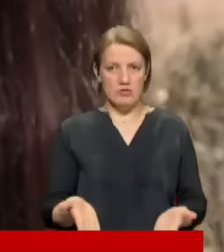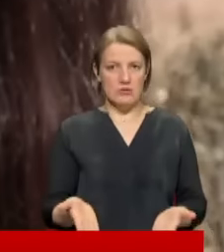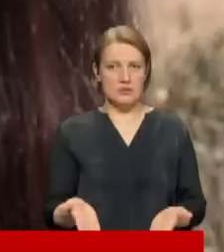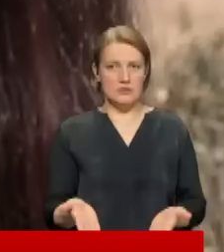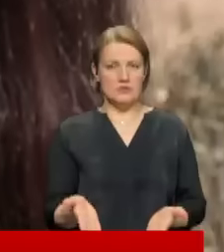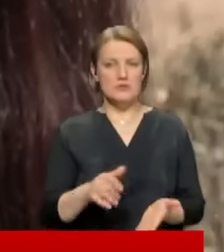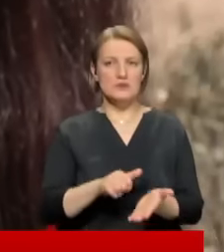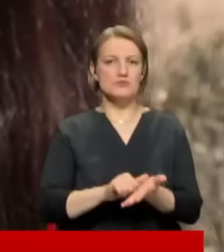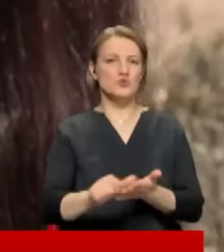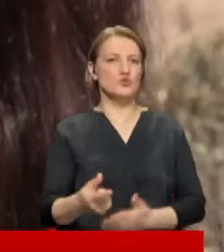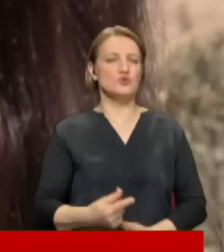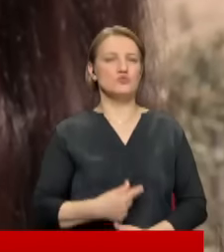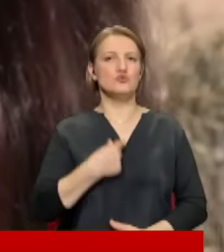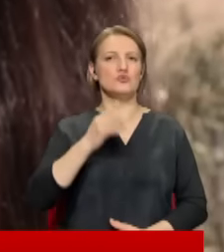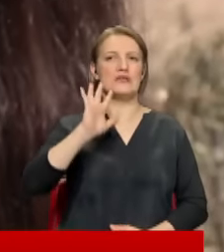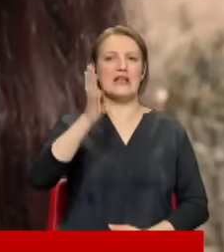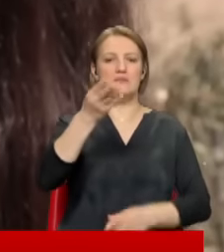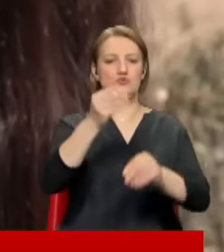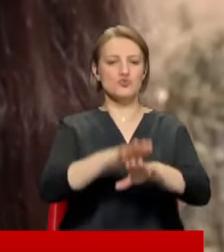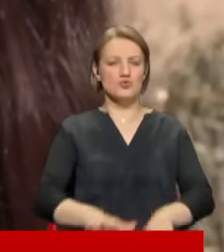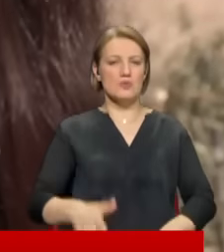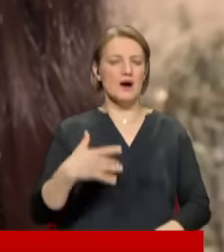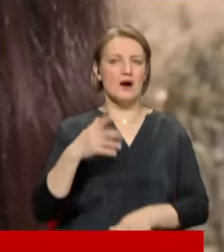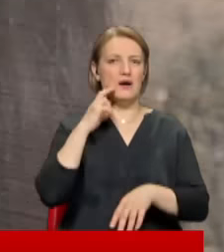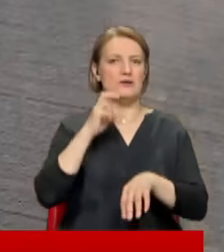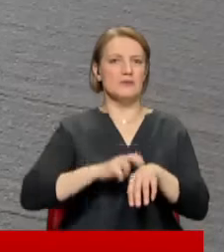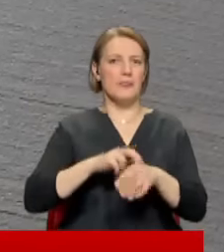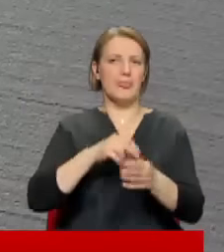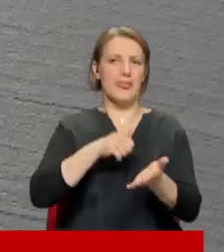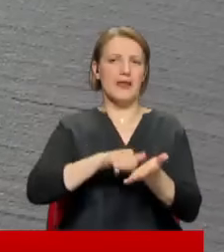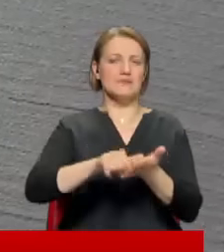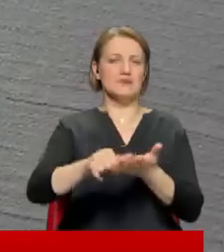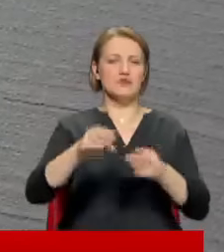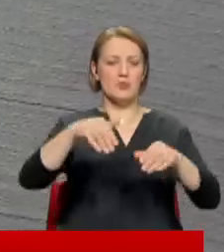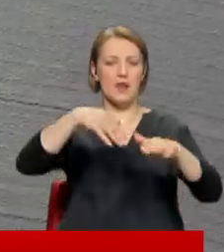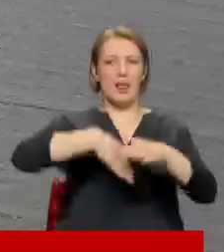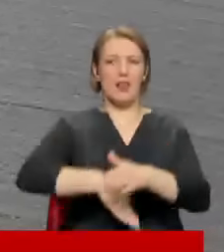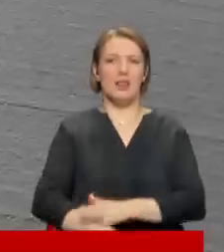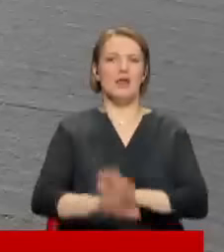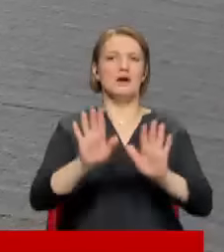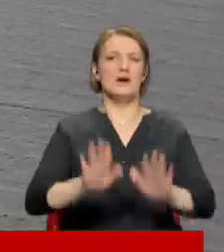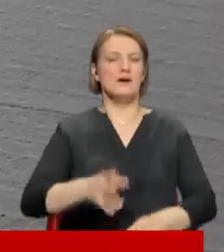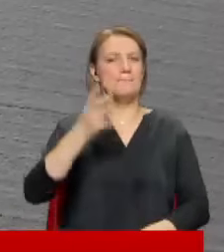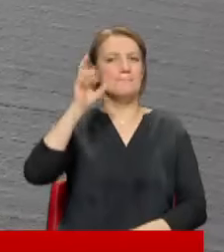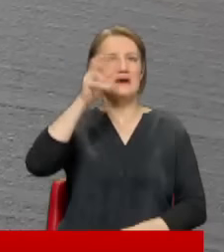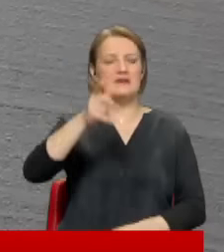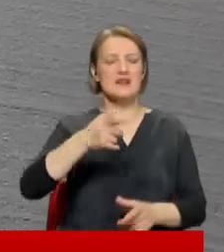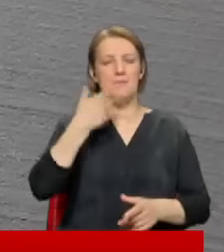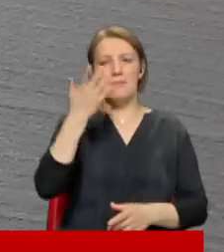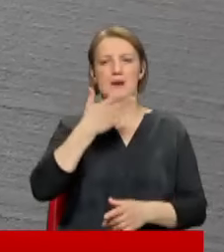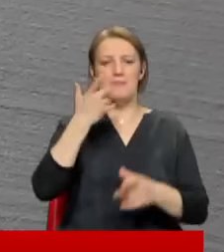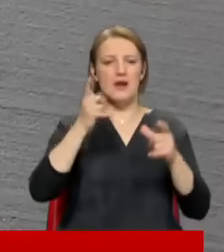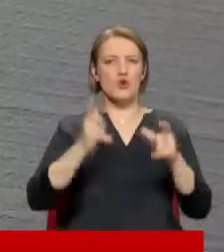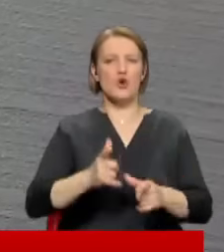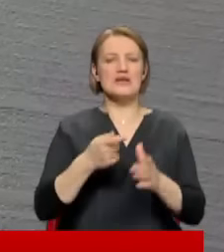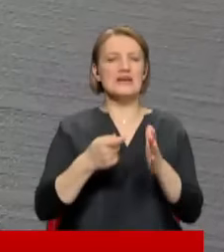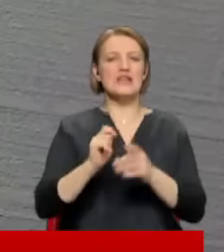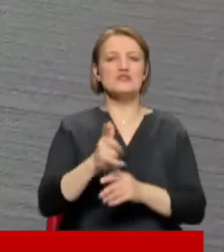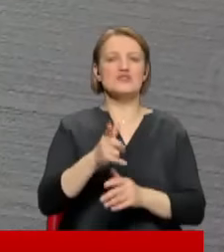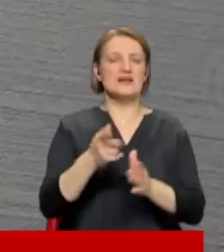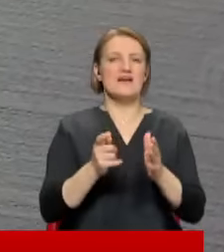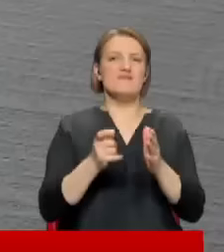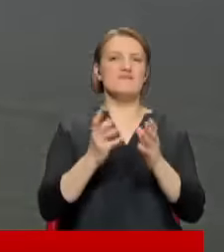göldeyiz. Bütün umudumuz, geleceğimiz, çocukluğumuz, anılarımız hepsini gördüğünüz toprağın altına gömdük. Manisa'da Göl Marmara ilçesine de adını veren